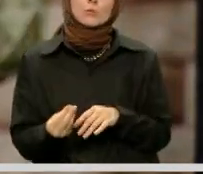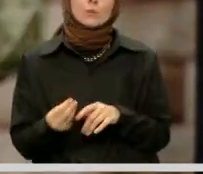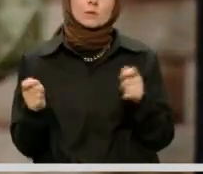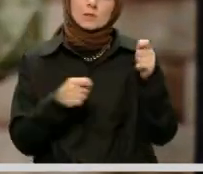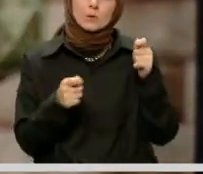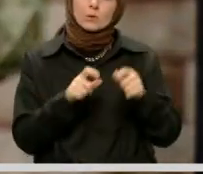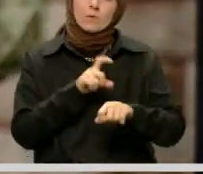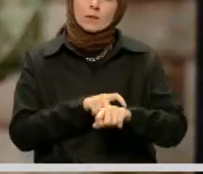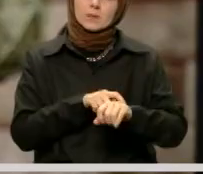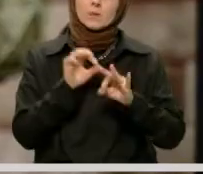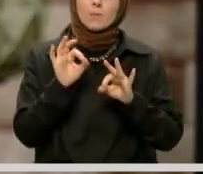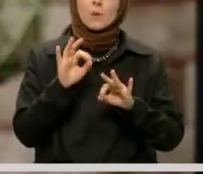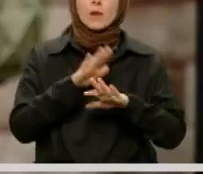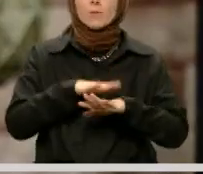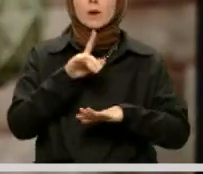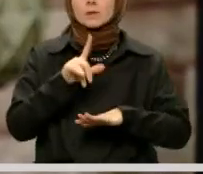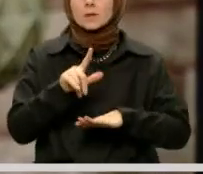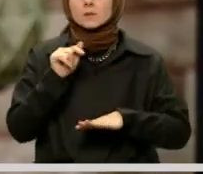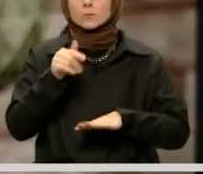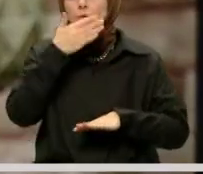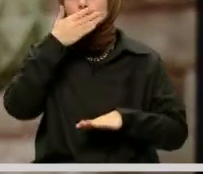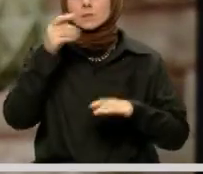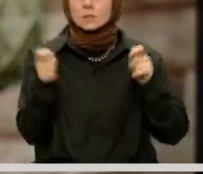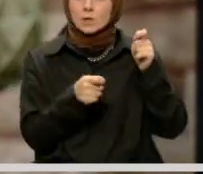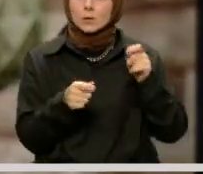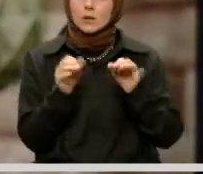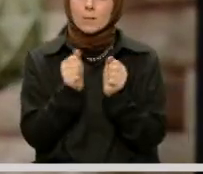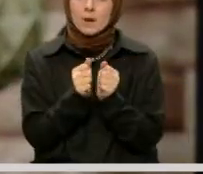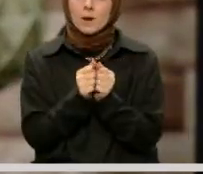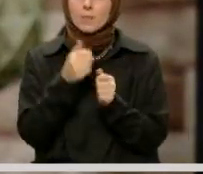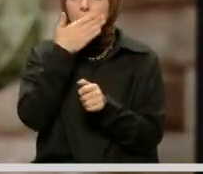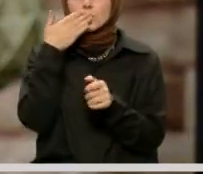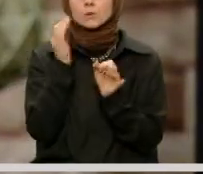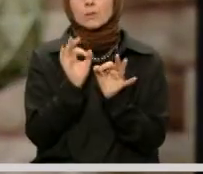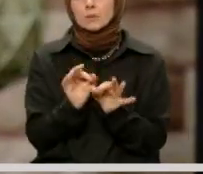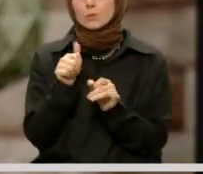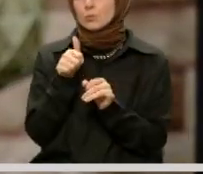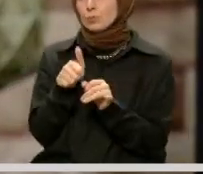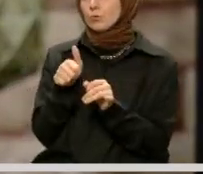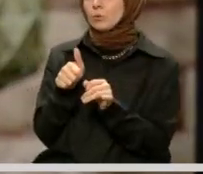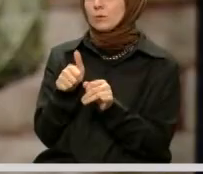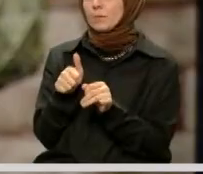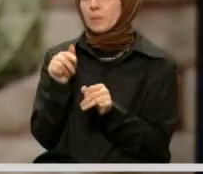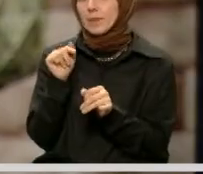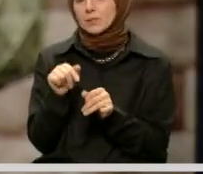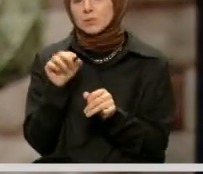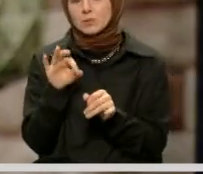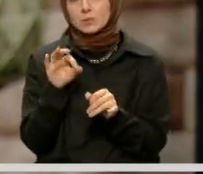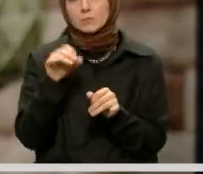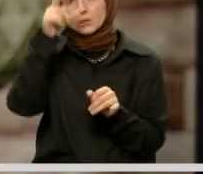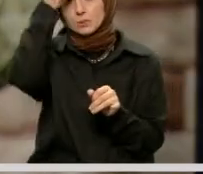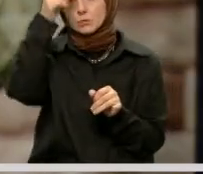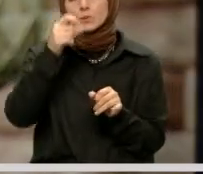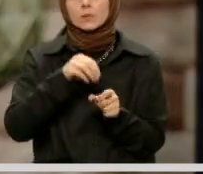bize. Ve bu sahur vaktiyle beraber orucumuza başlıyoruz. Günün adeta şu an Türkiye'de